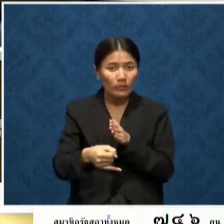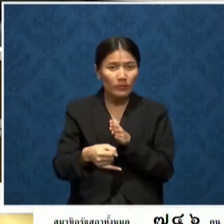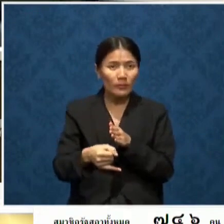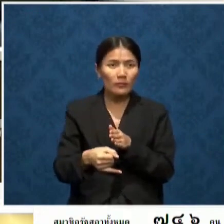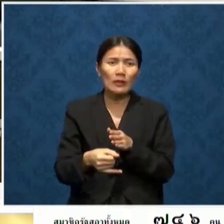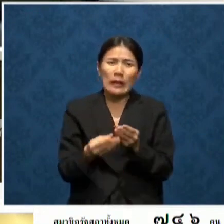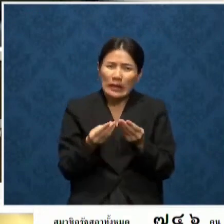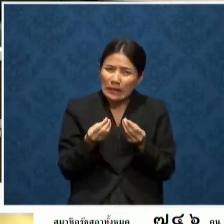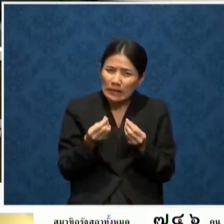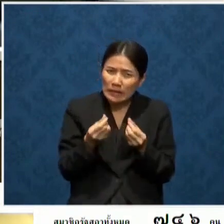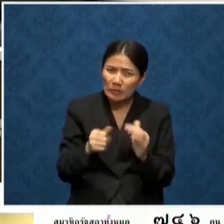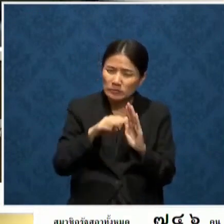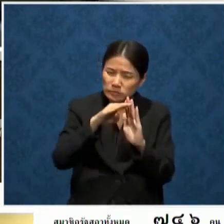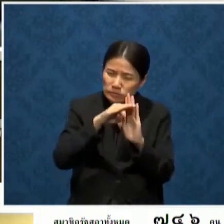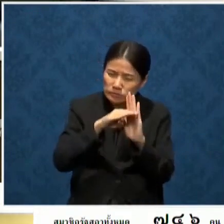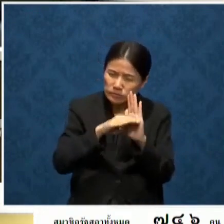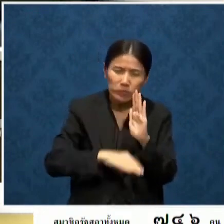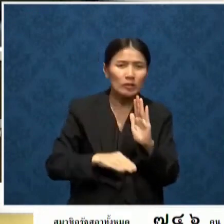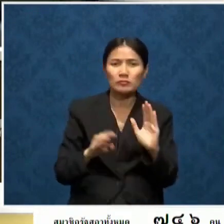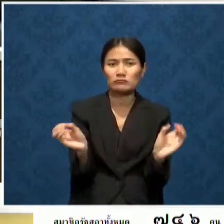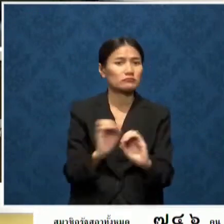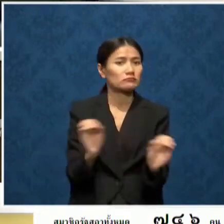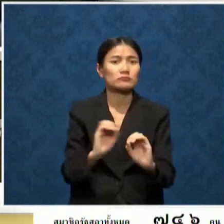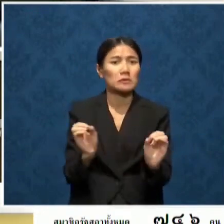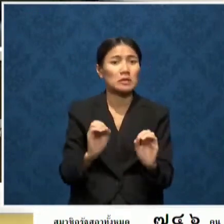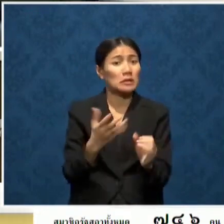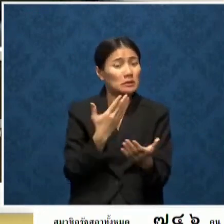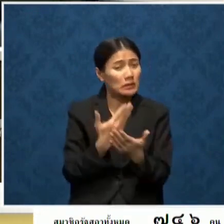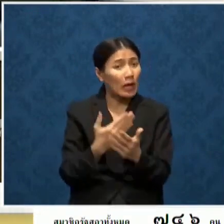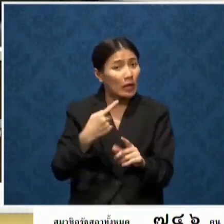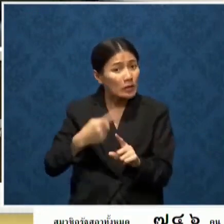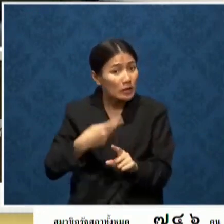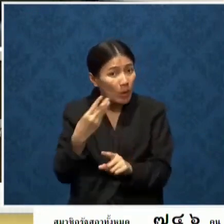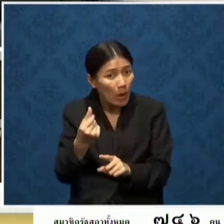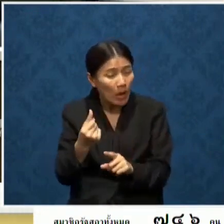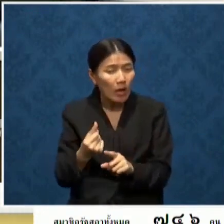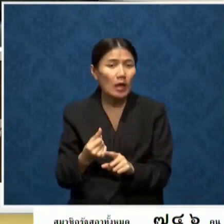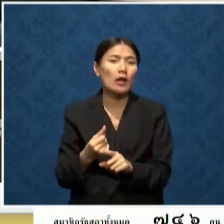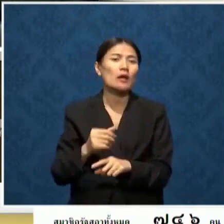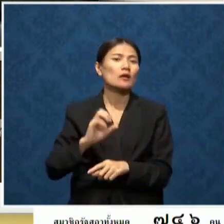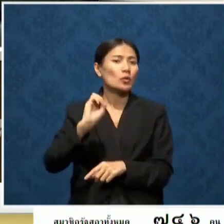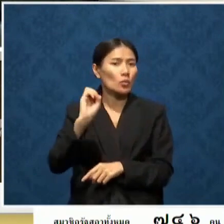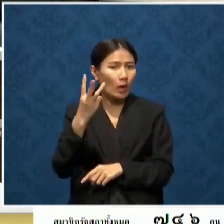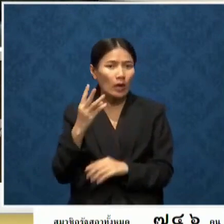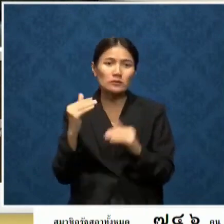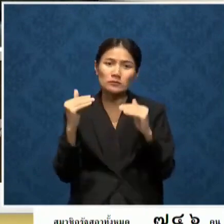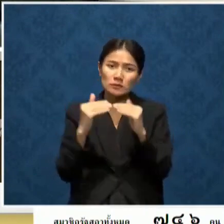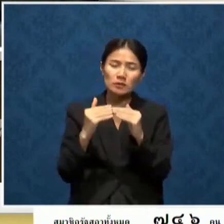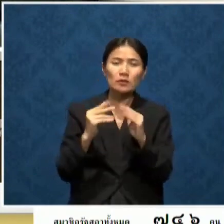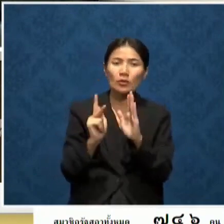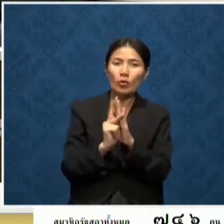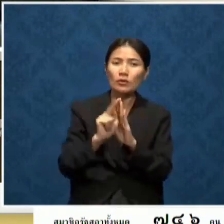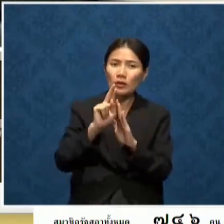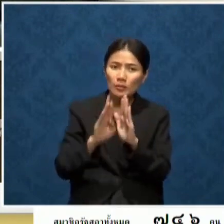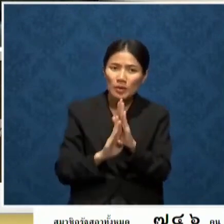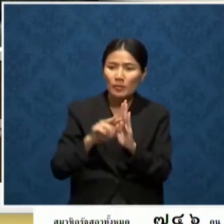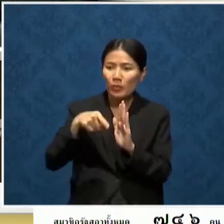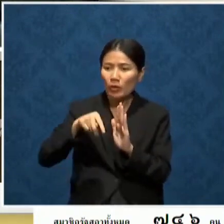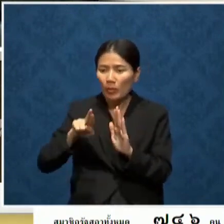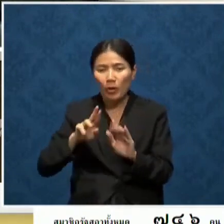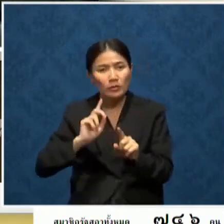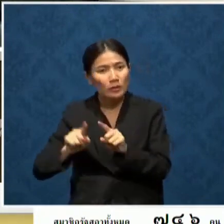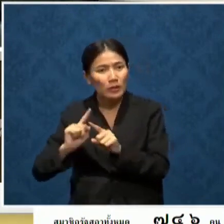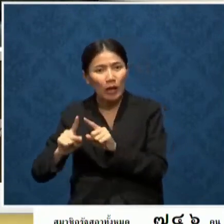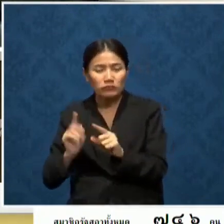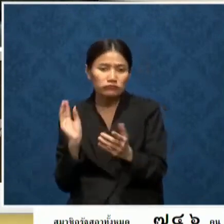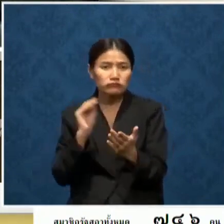ไม่มีรละเอียด่มแนวทานที่จะเจดไม่มเรื่องของรายได้ความมนคง สิธ สวัดีการรักฎระเบีบต่างๆ และพอระบอที่เกี่วข้